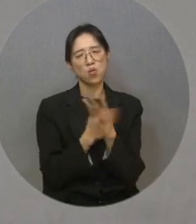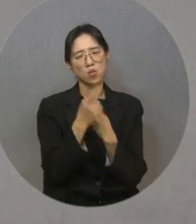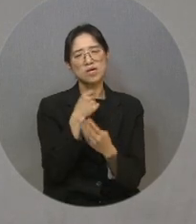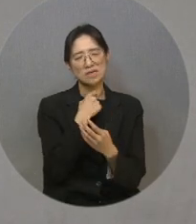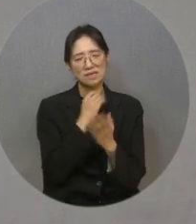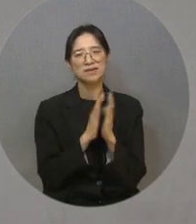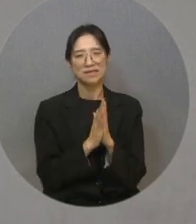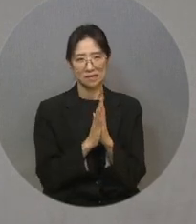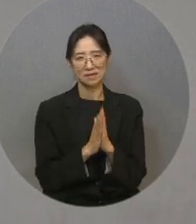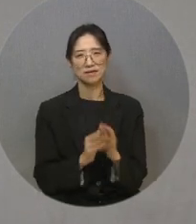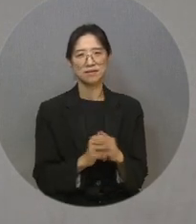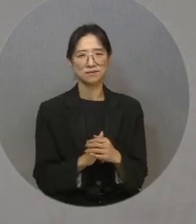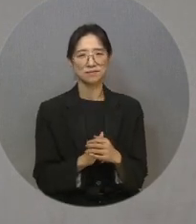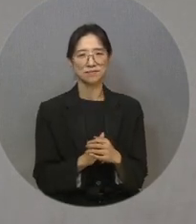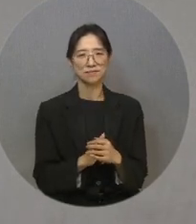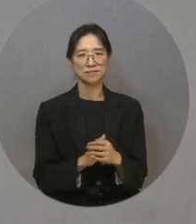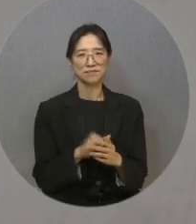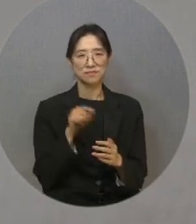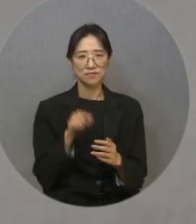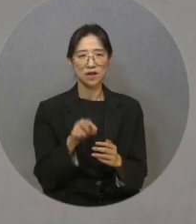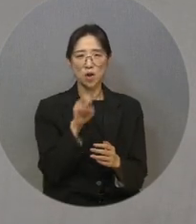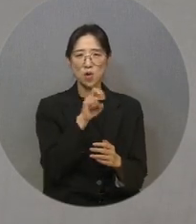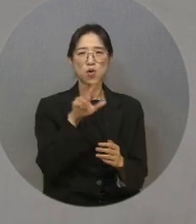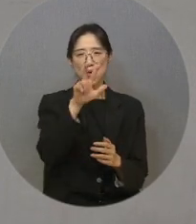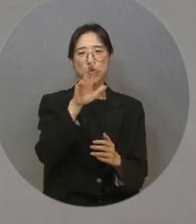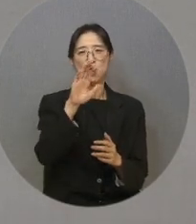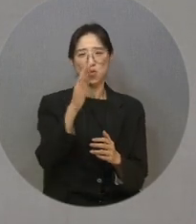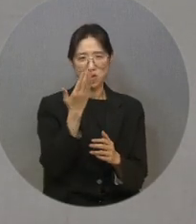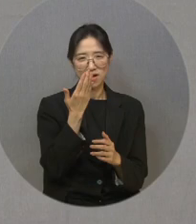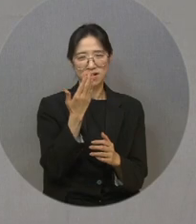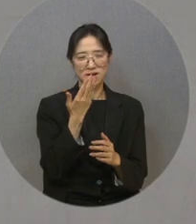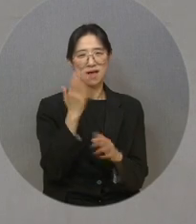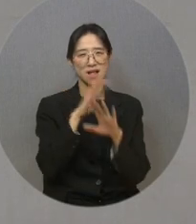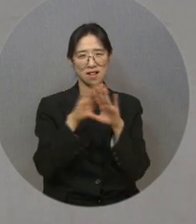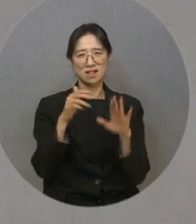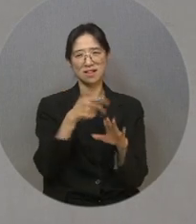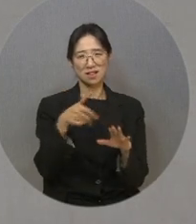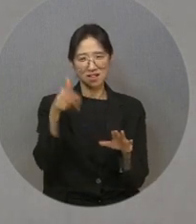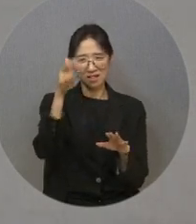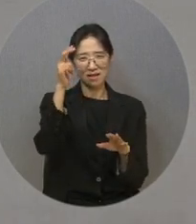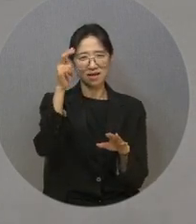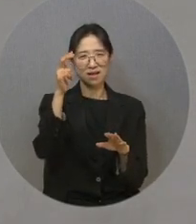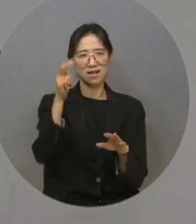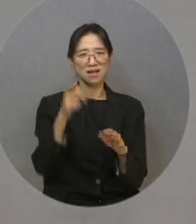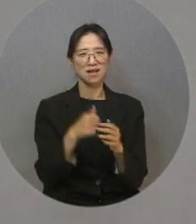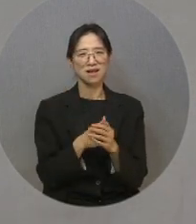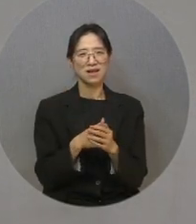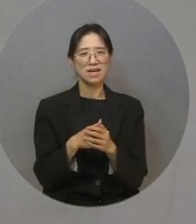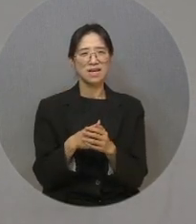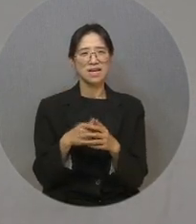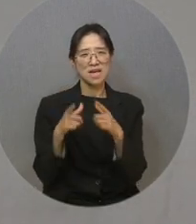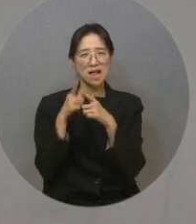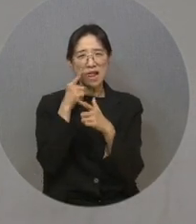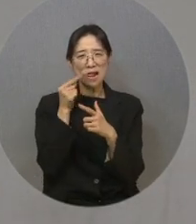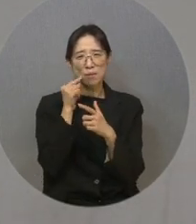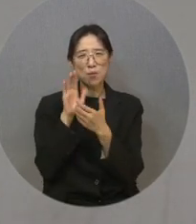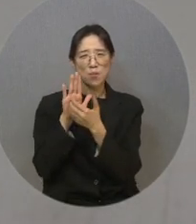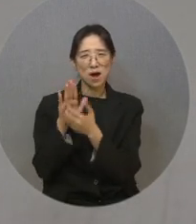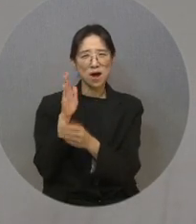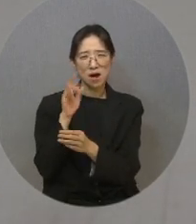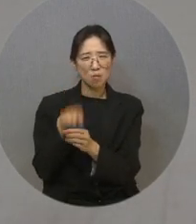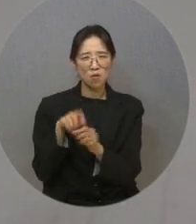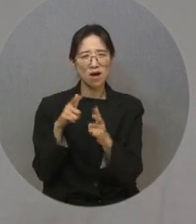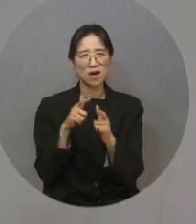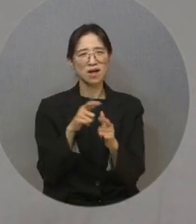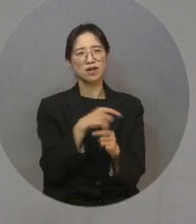거예요. 그것이 왜 용이 돼서 승천해서 일본을 막으려고 한 게 아니에요. 결국